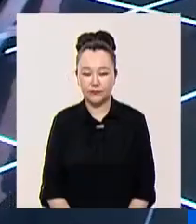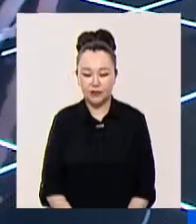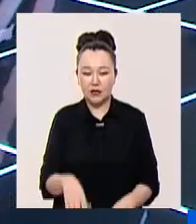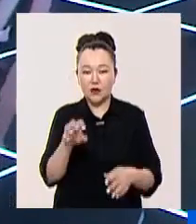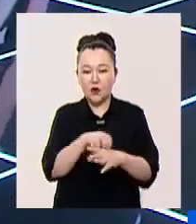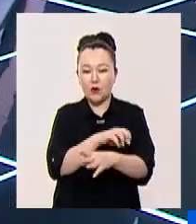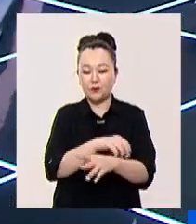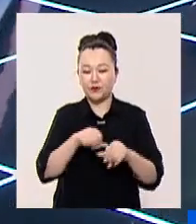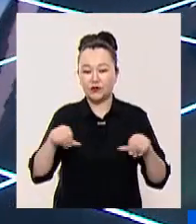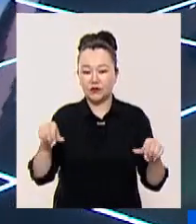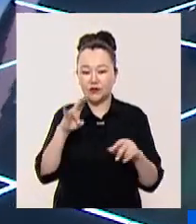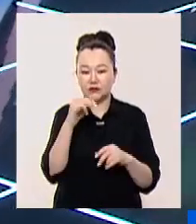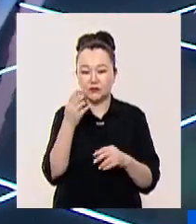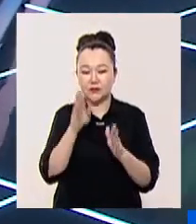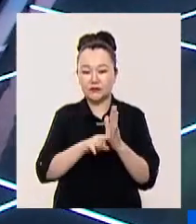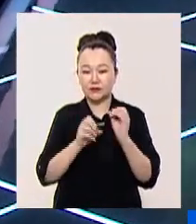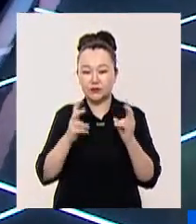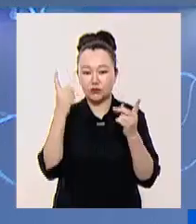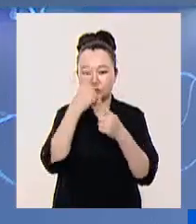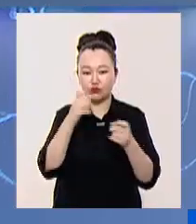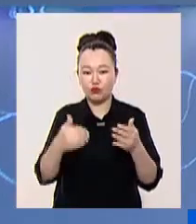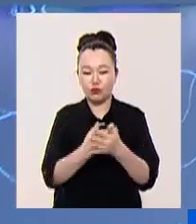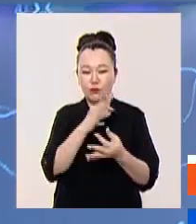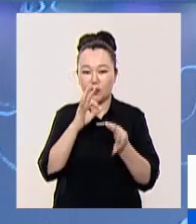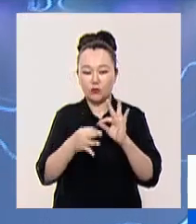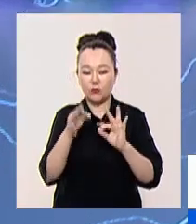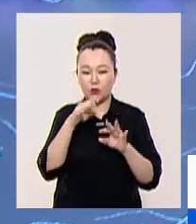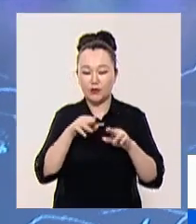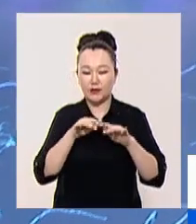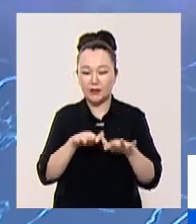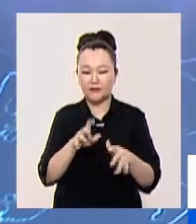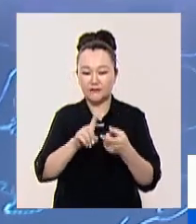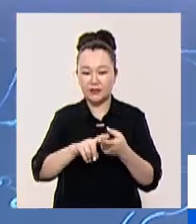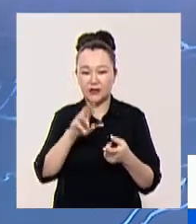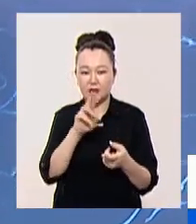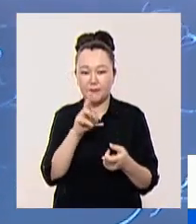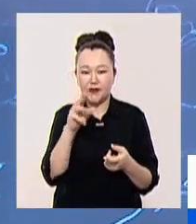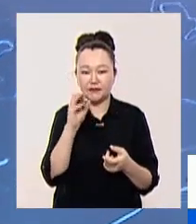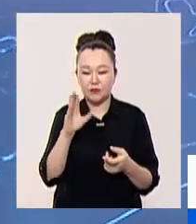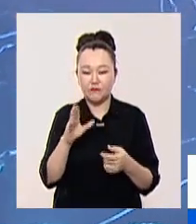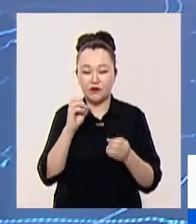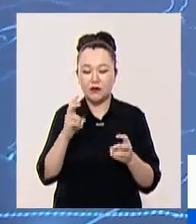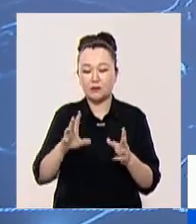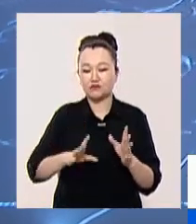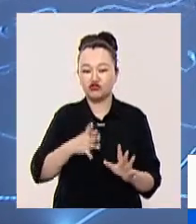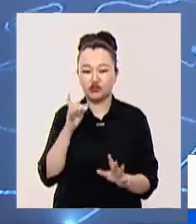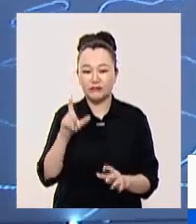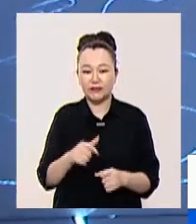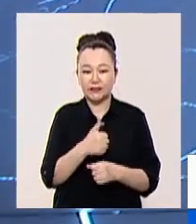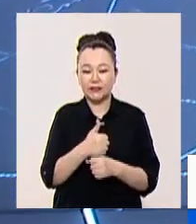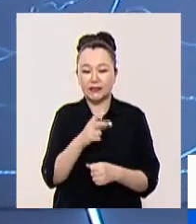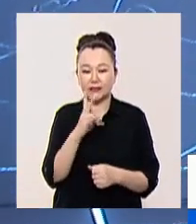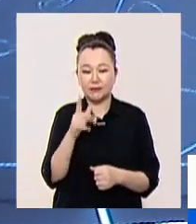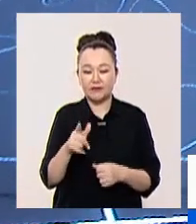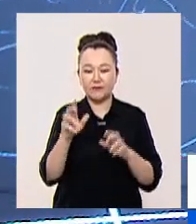В Комитете национальной безопасности сообщили новые подробности по делу Карима Масимова. У экс-руководителя КНБ после задержания